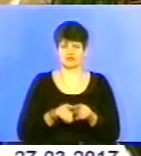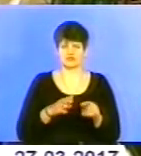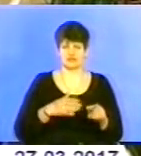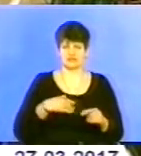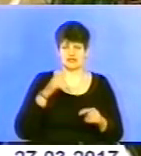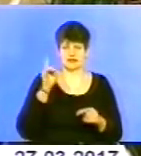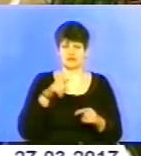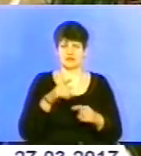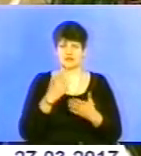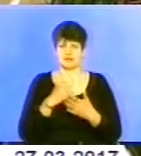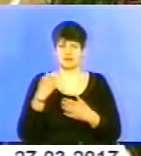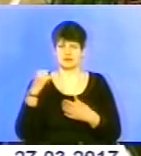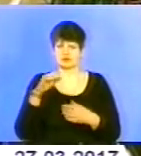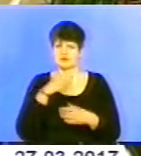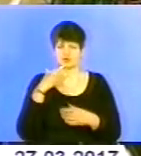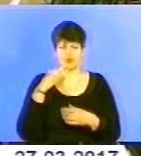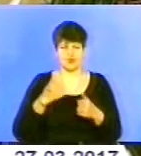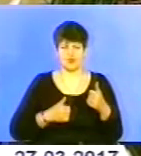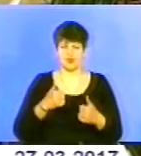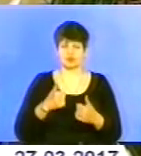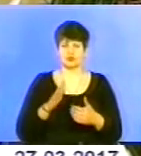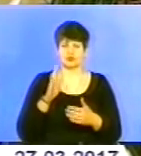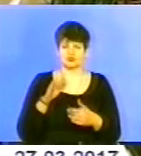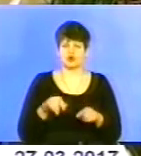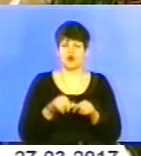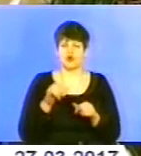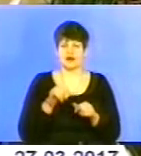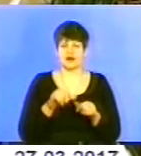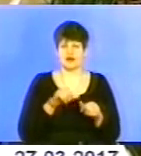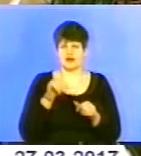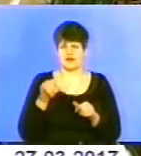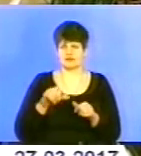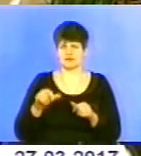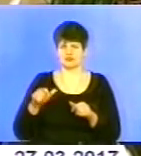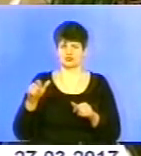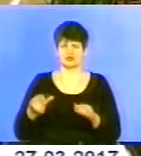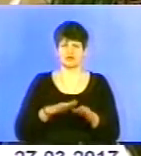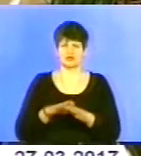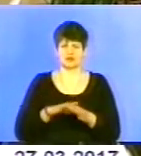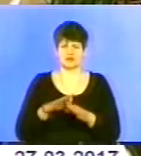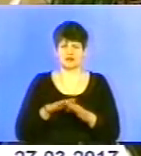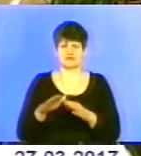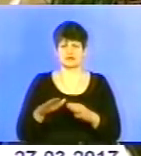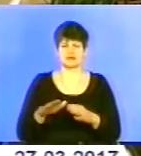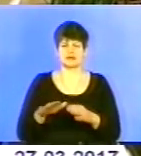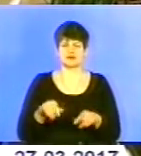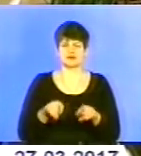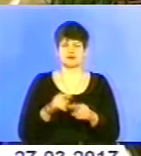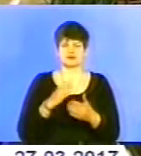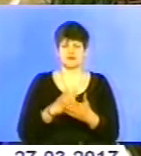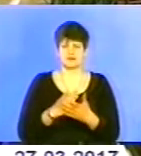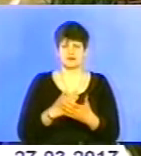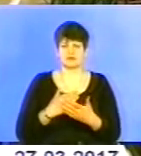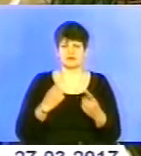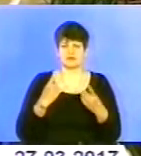є лауреатами багатьох конкурсів і будуть окремі солісти виконавці, бандуристи, кобзарі. Маємо велику